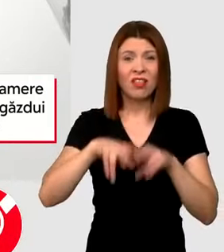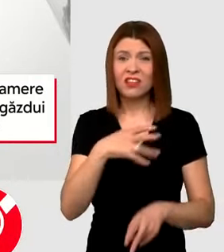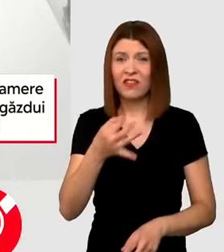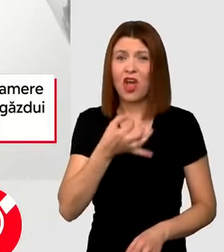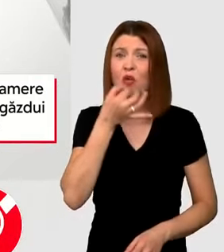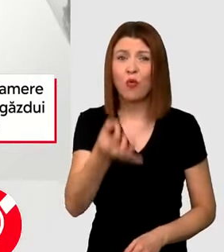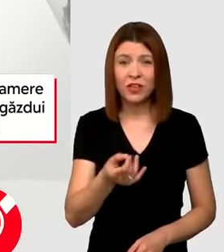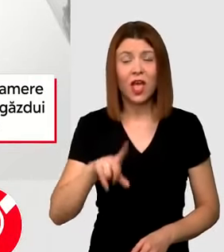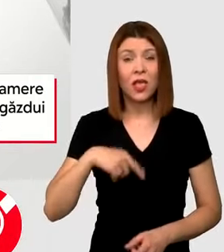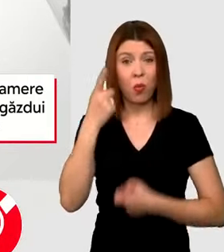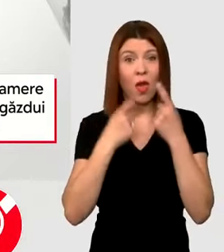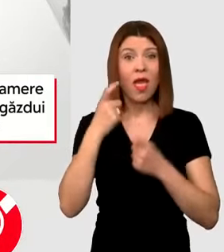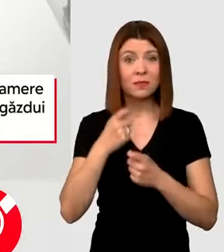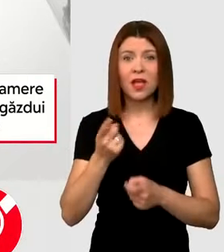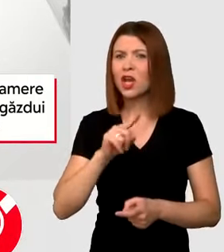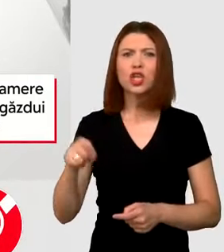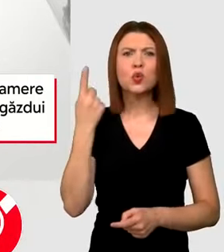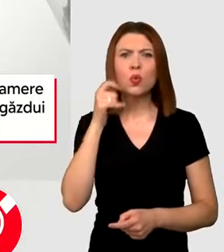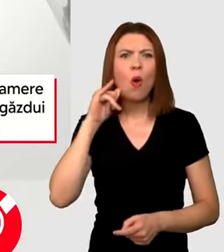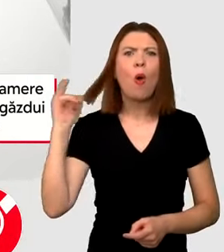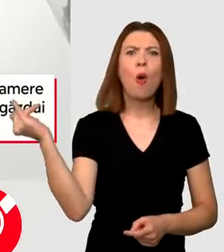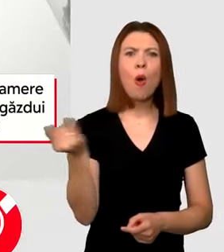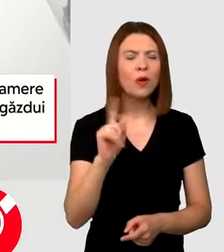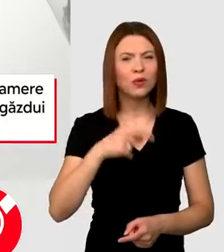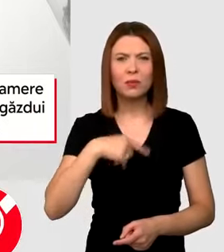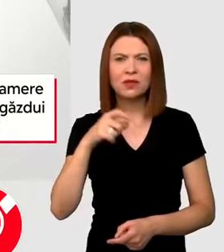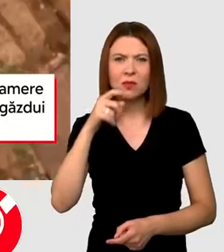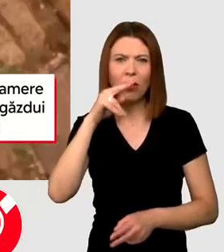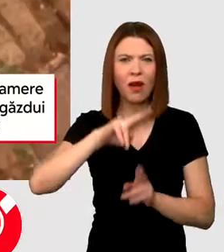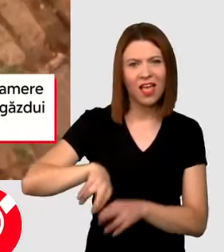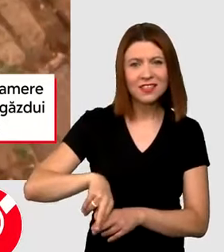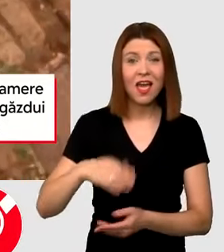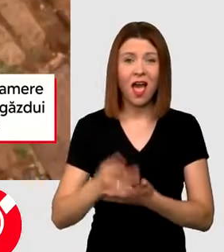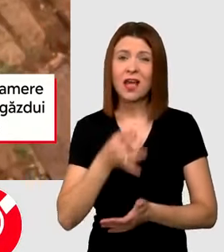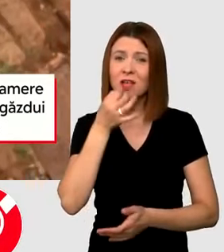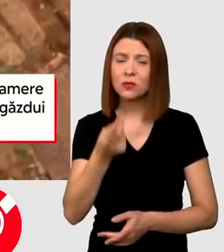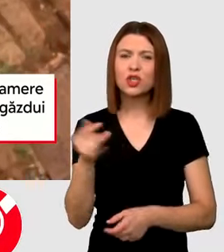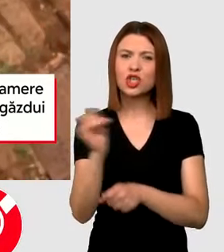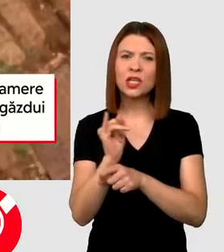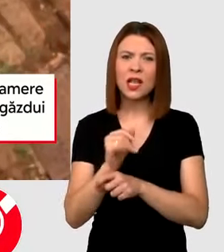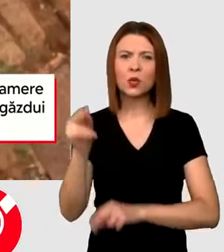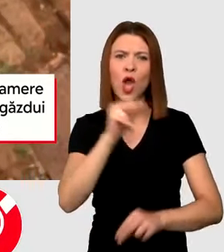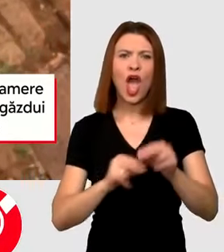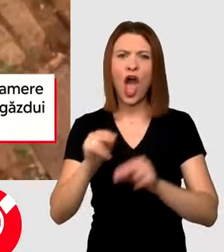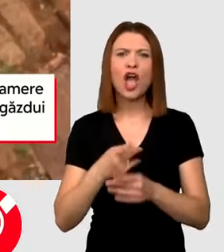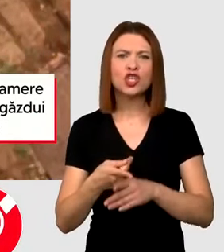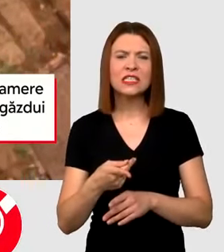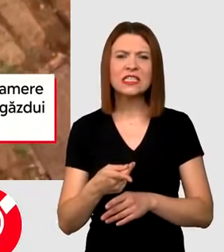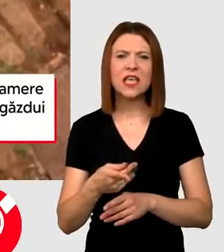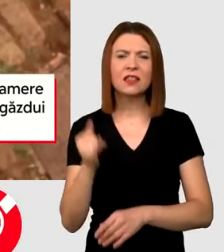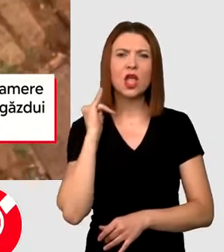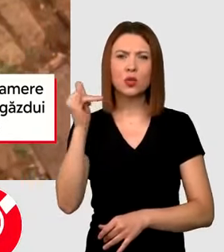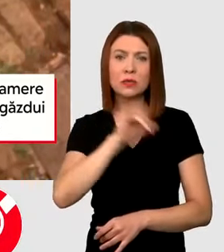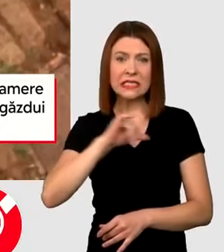fără cuvinte și este o experiență pe care niciun aventurier nu trebuie să o ignore. Asta ți-o spune și managerul agenției de Alex Travel, singura